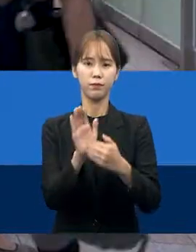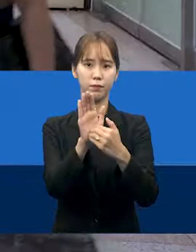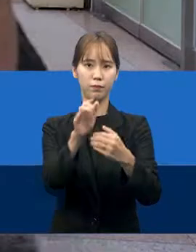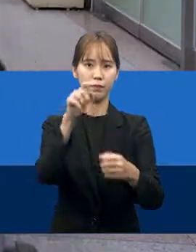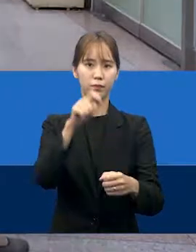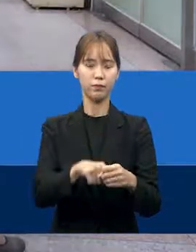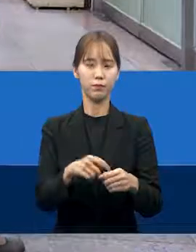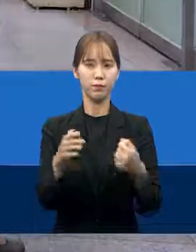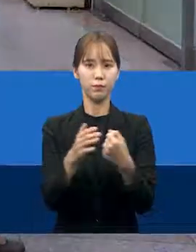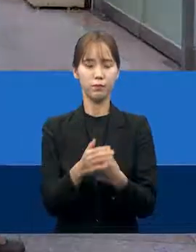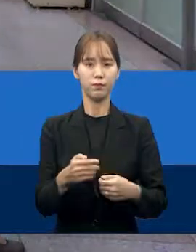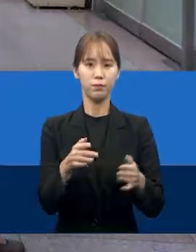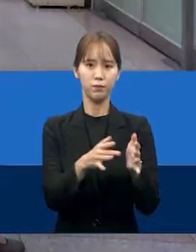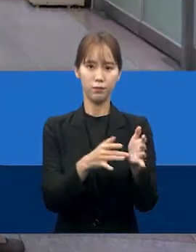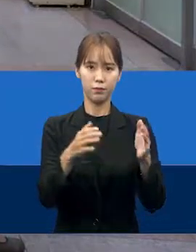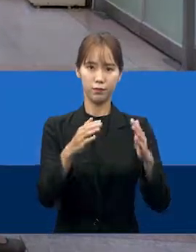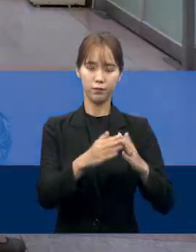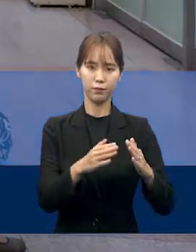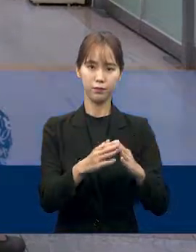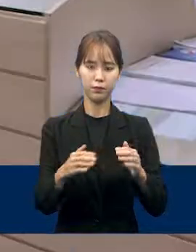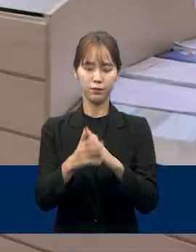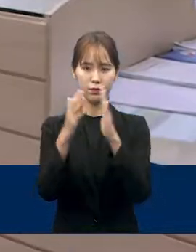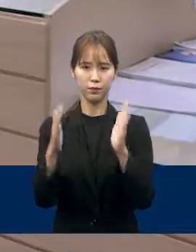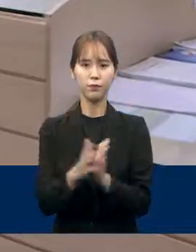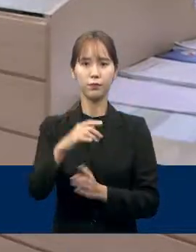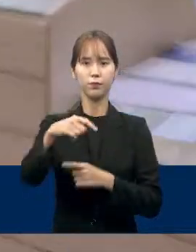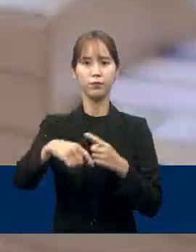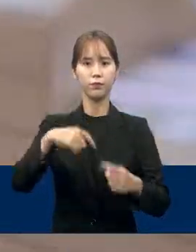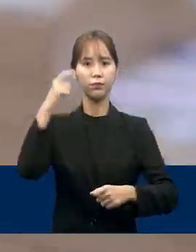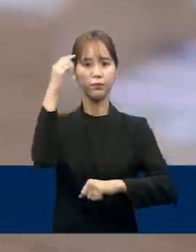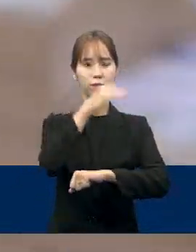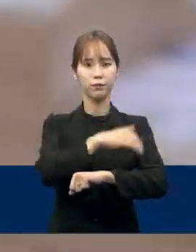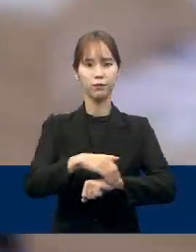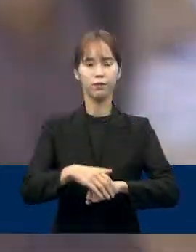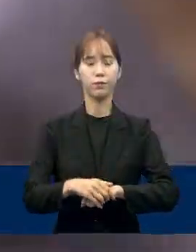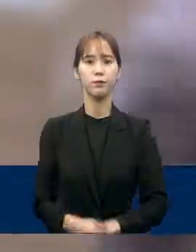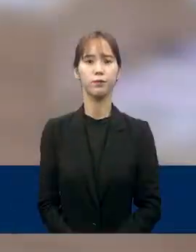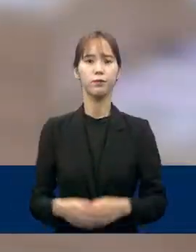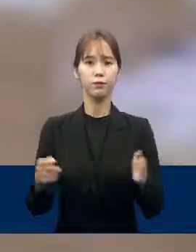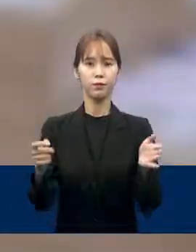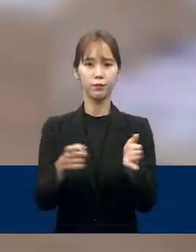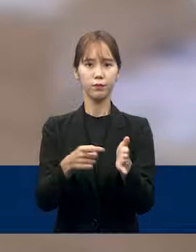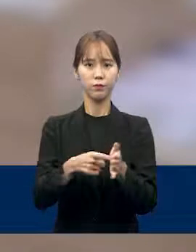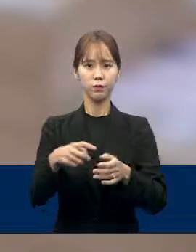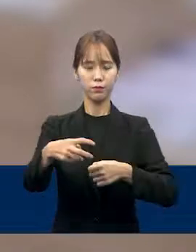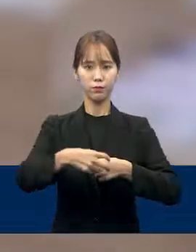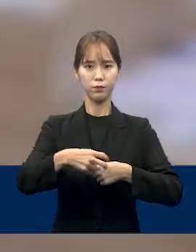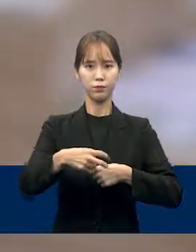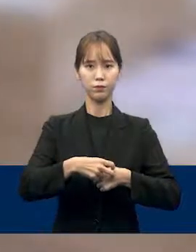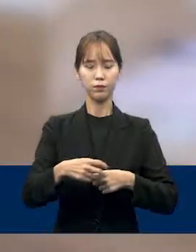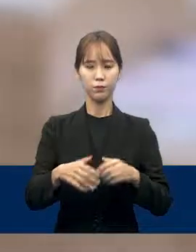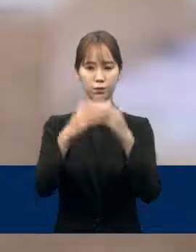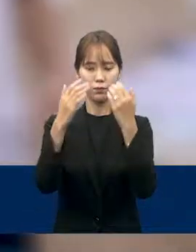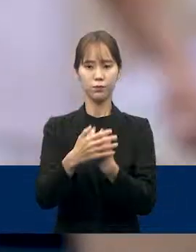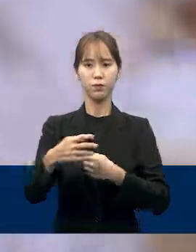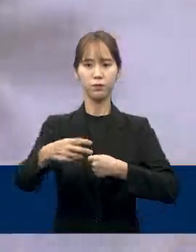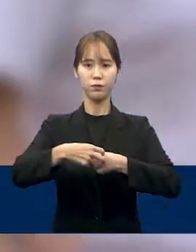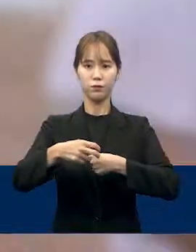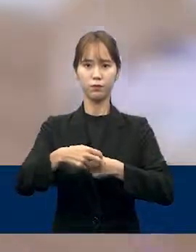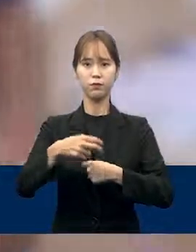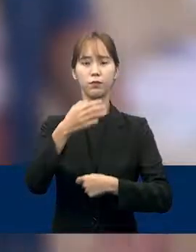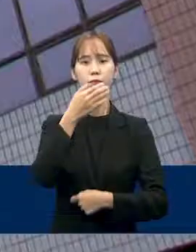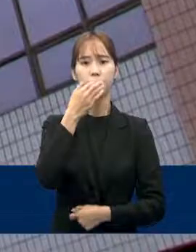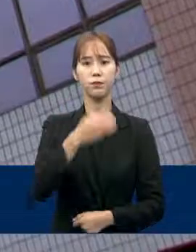휴일 지킴이 약국 등 비상진료 체계를 가동하고 응급진료 대책 상황실 운영과 보건소 자체 진료도